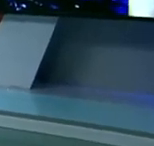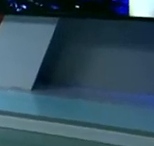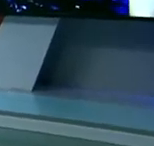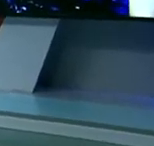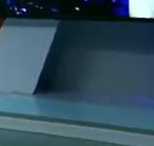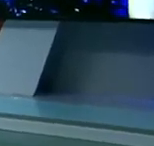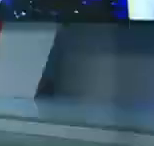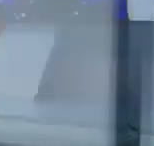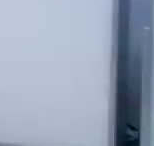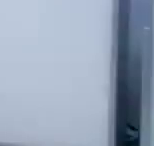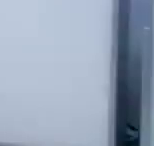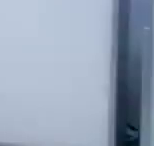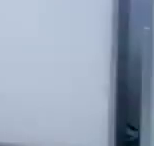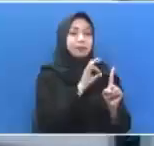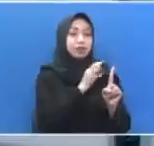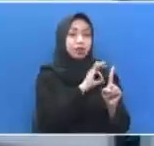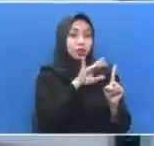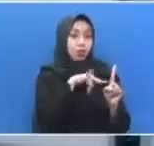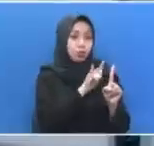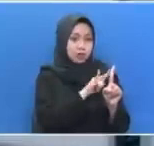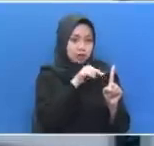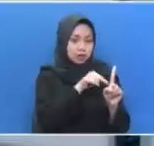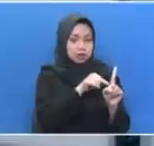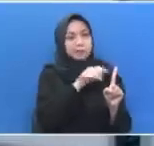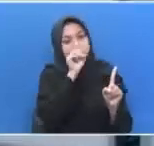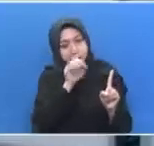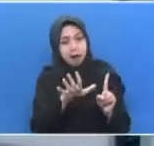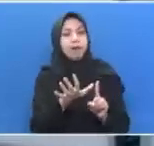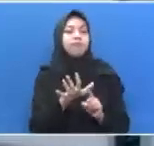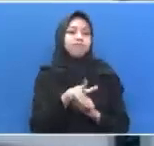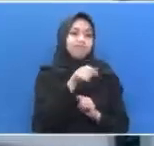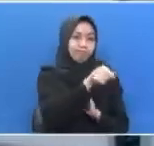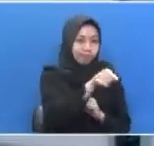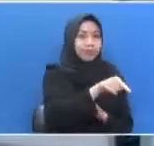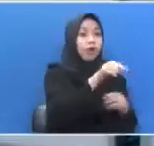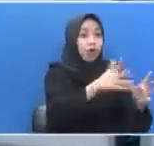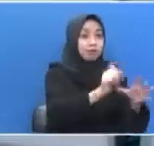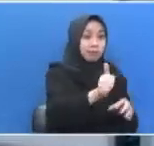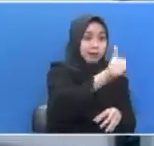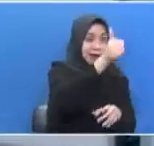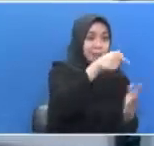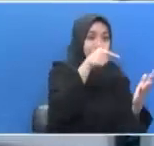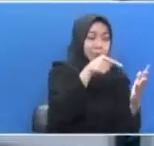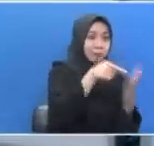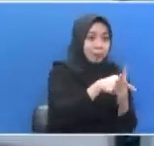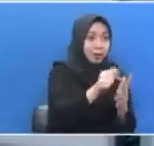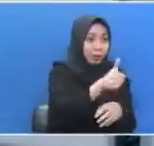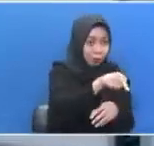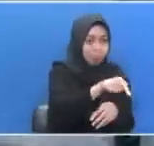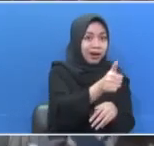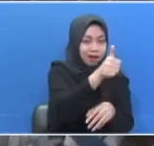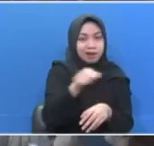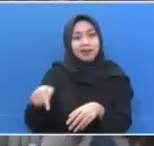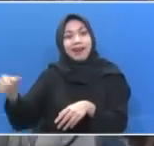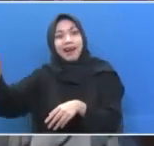Presiden Joko Widodo memberikan pesan kepada peserta pemilu agar yang menang mengajak yang kalah dan pihak yang kalah tidak mengganggu yang menang